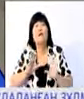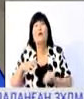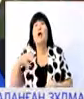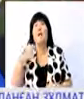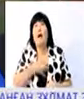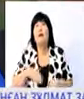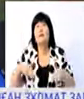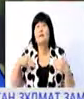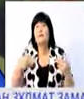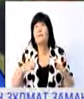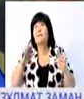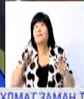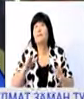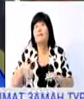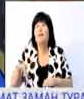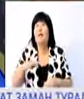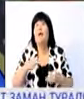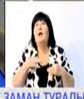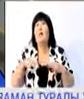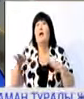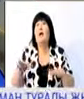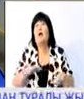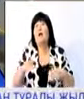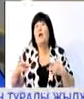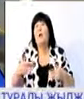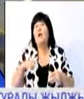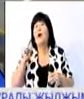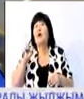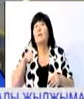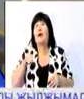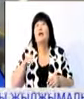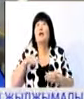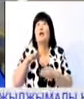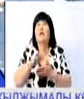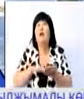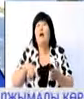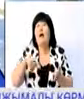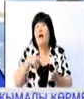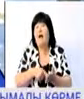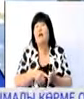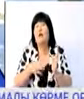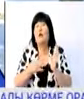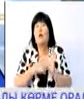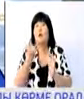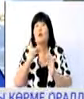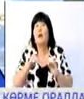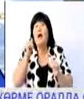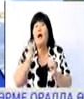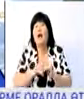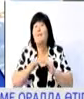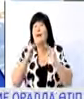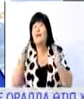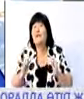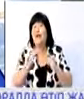маңыз берілген. Орталық алаңдағы мәдени көпшілік шара өнер арбатында жалғасты. Қаламыздың 9 балабақша ұжымы әрбір